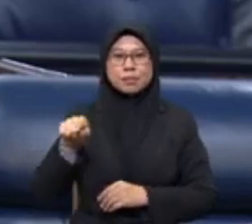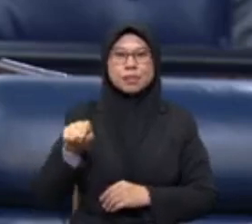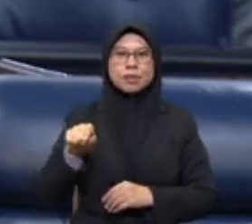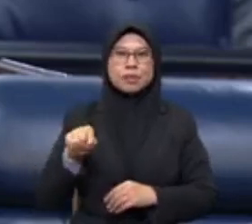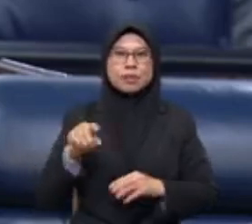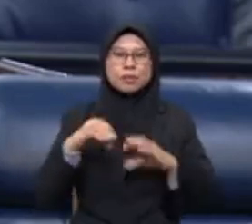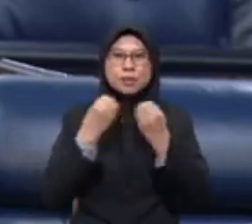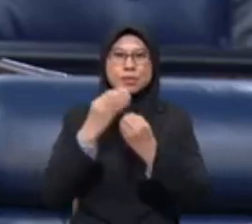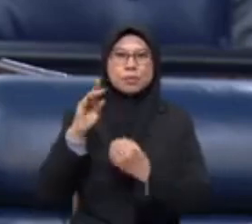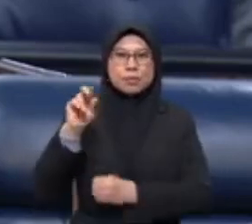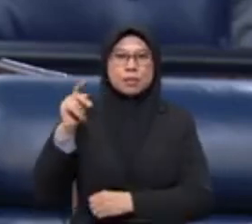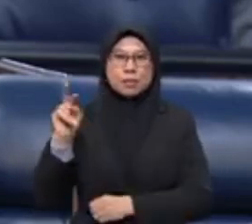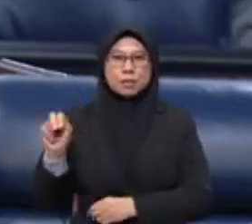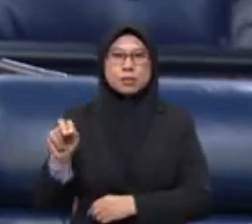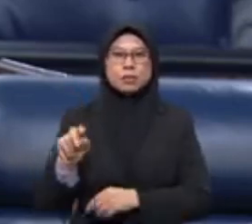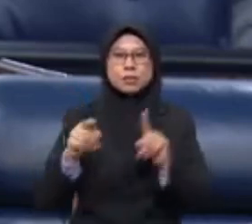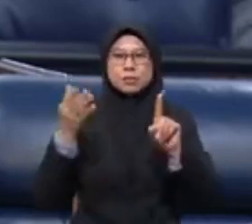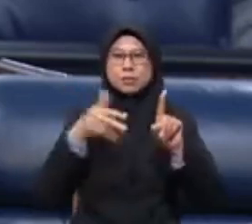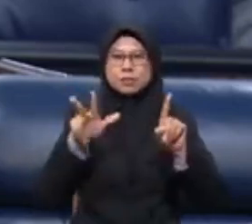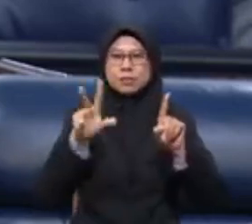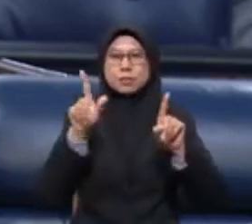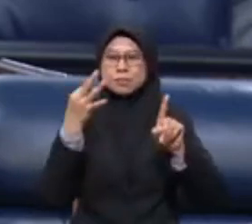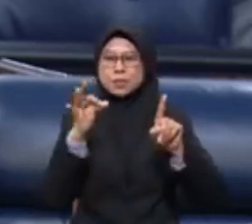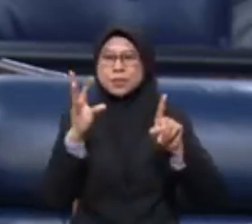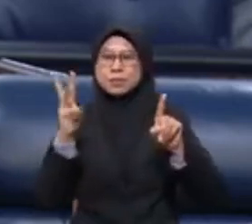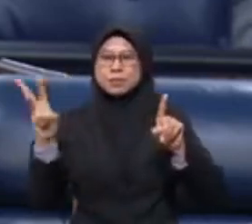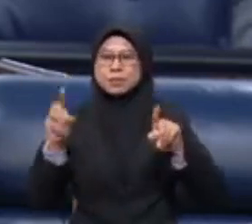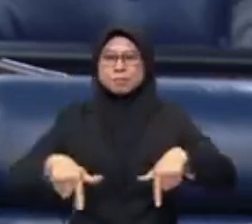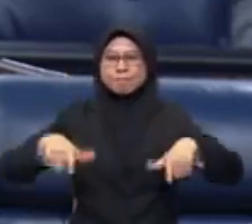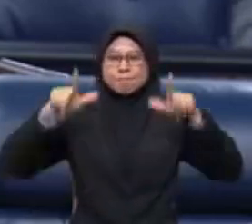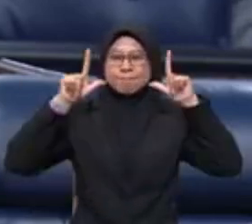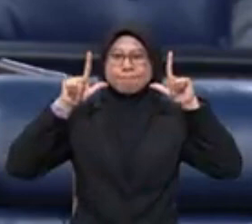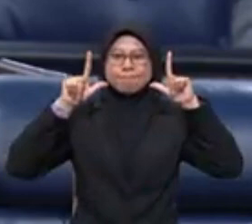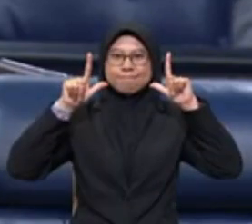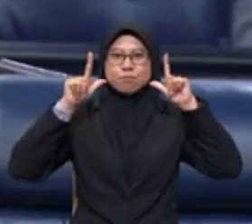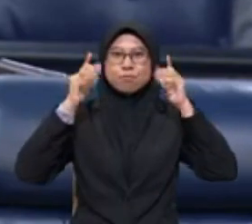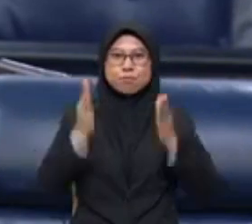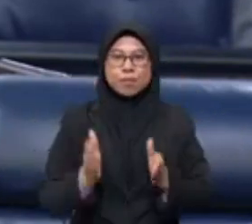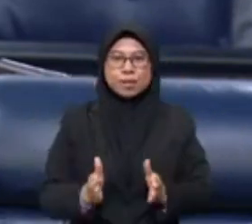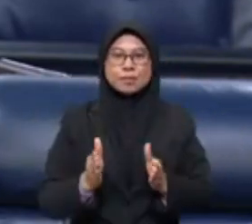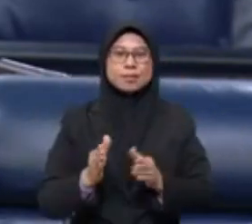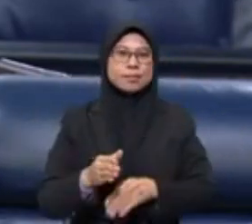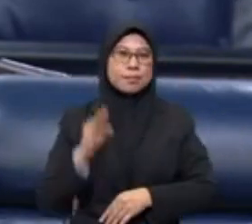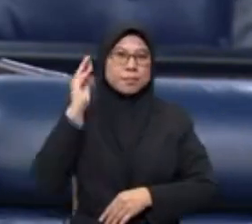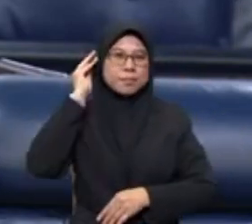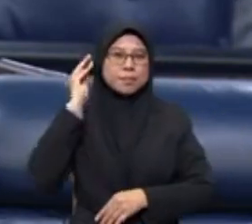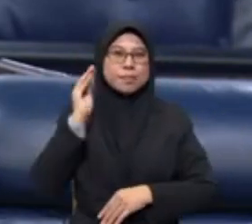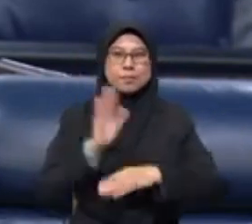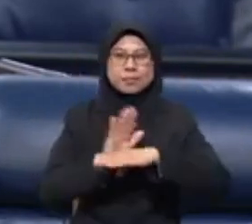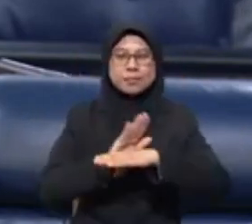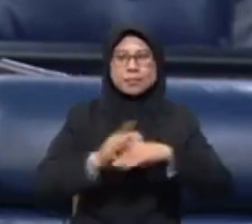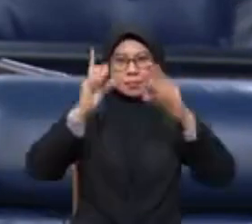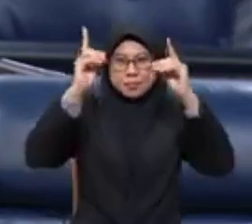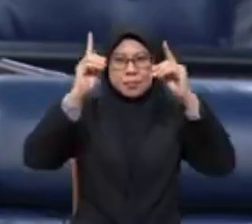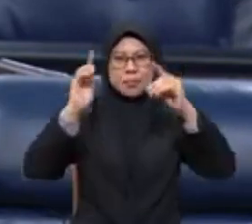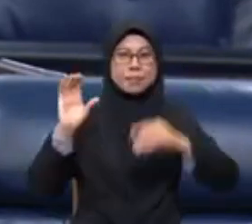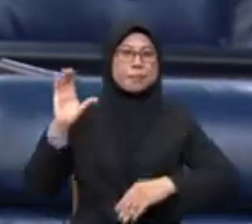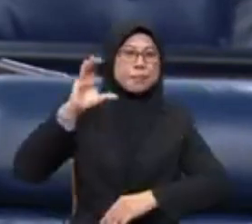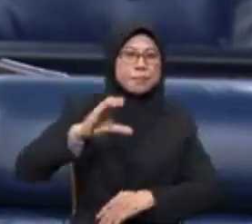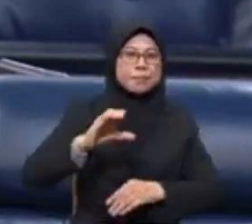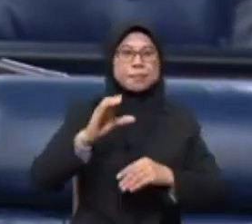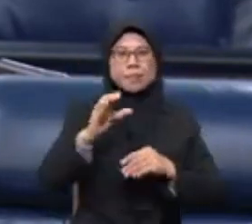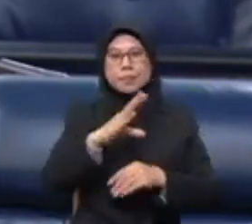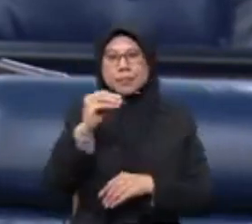pada 1 Mac 1966 bagi mengangkat martabat bangsa dan menerajui bidang keusahawanan, pendidikan, pelaburan